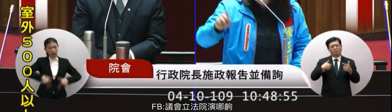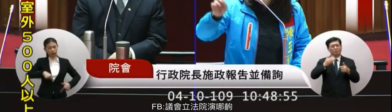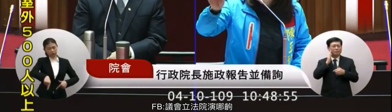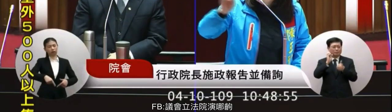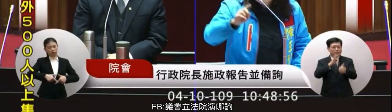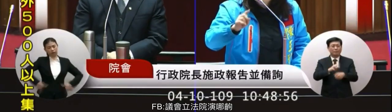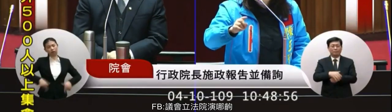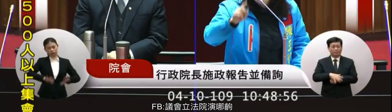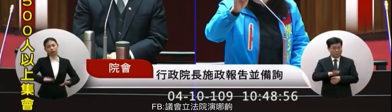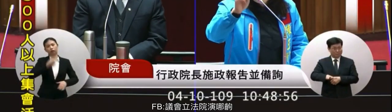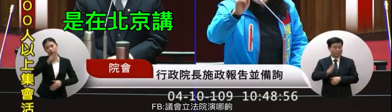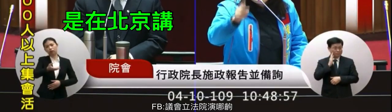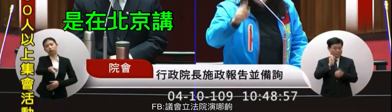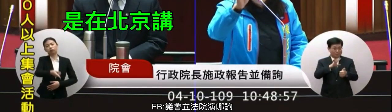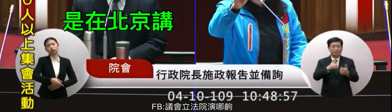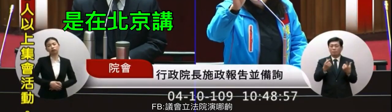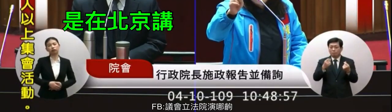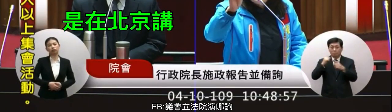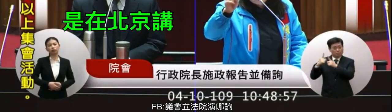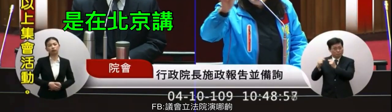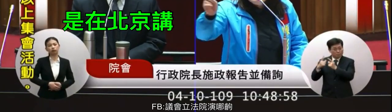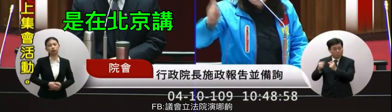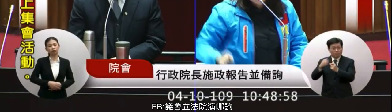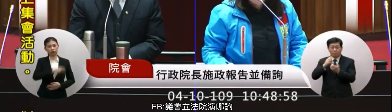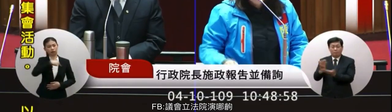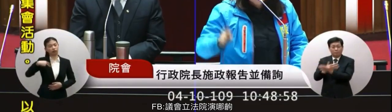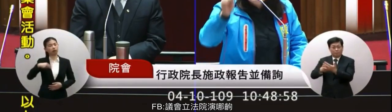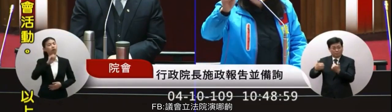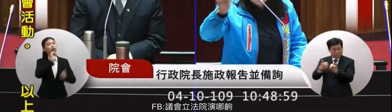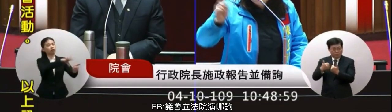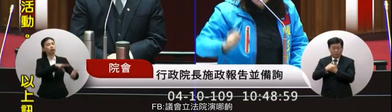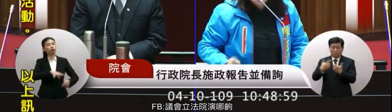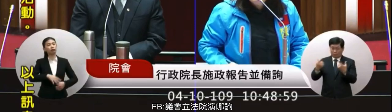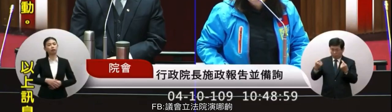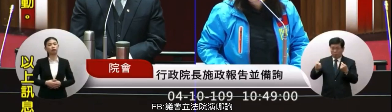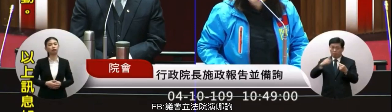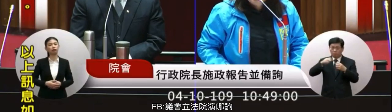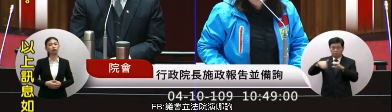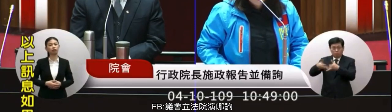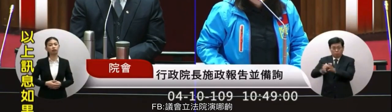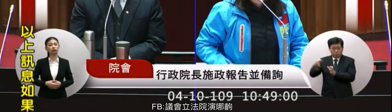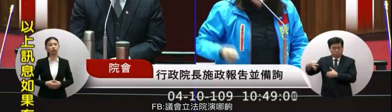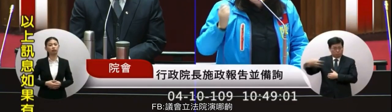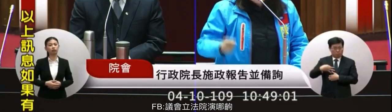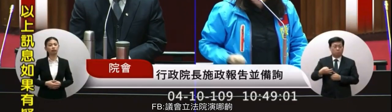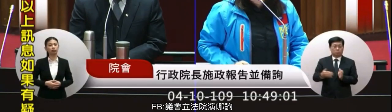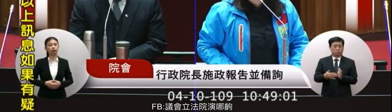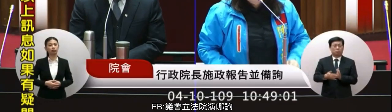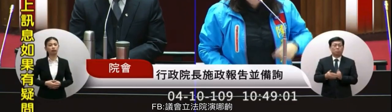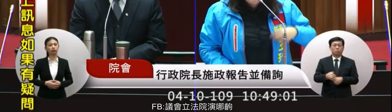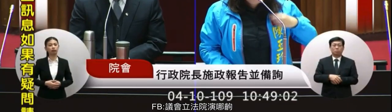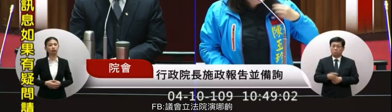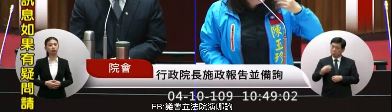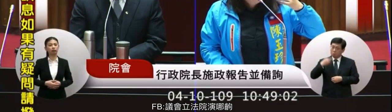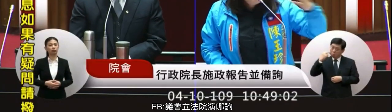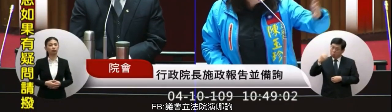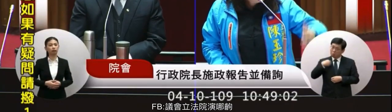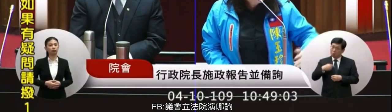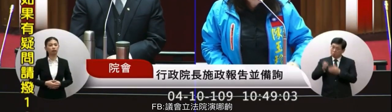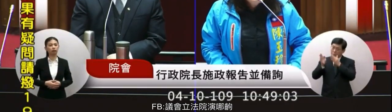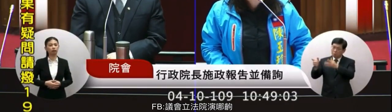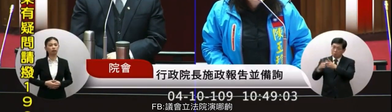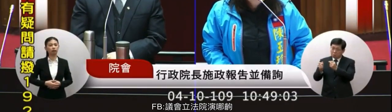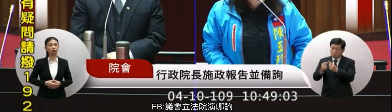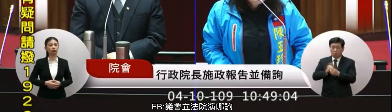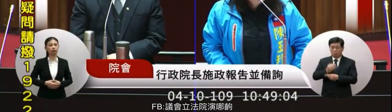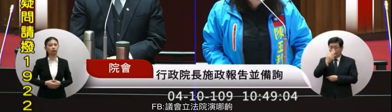长，我顺便告诉你，我也拿日本交流协会的奖学金，这是日本文部省给我的钱哦。所以这样子，你也觉得我到